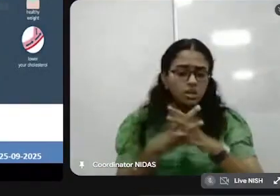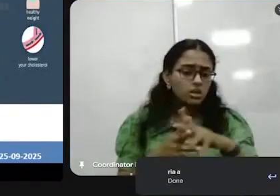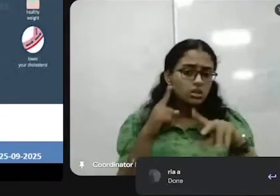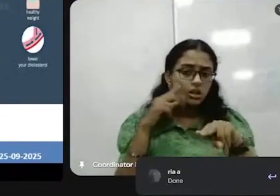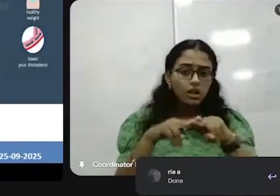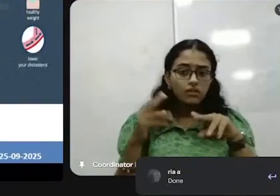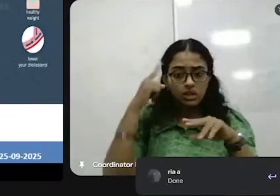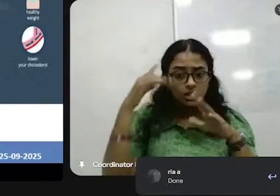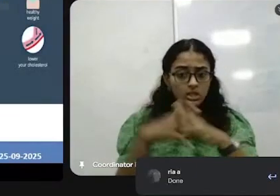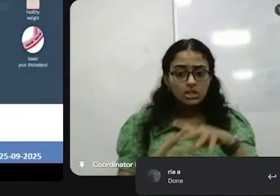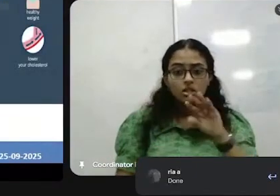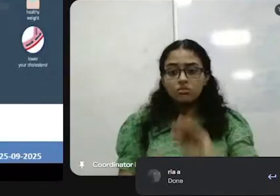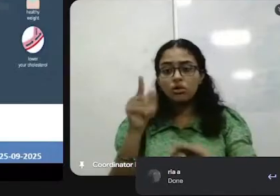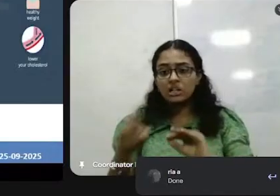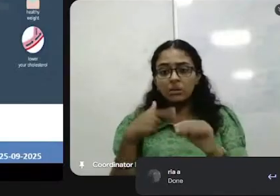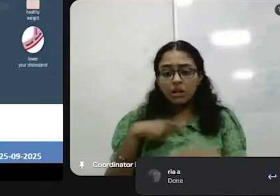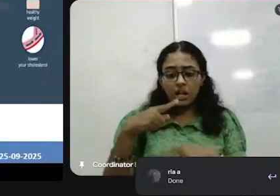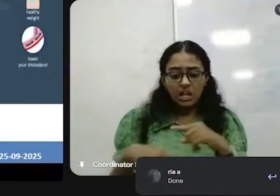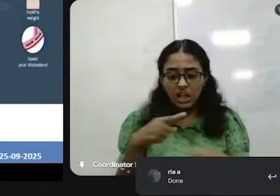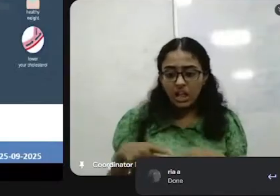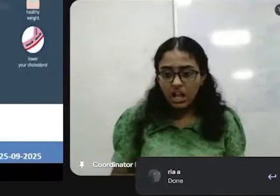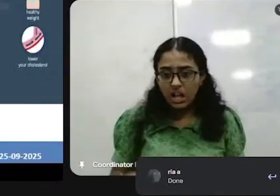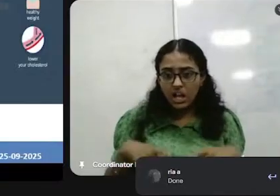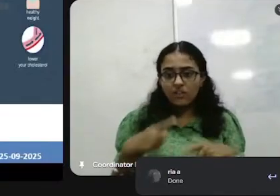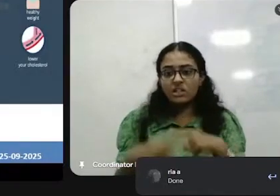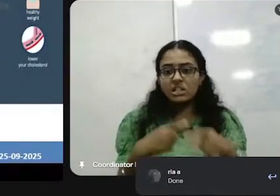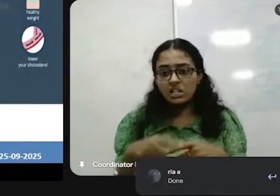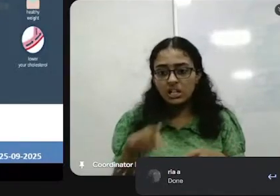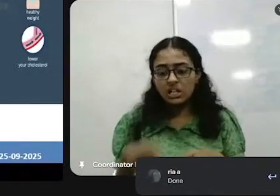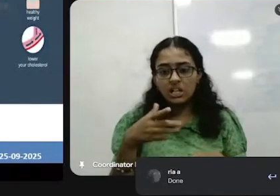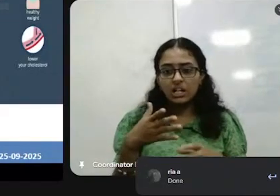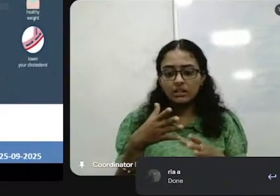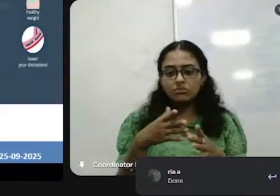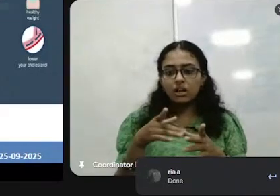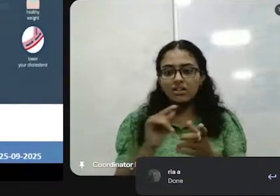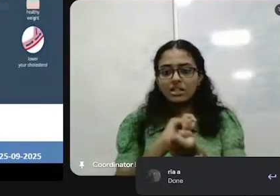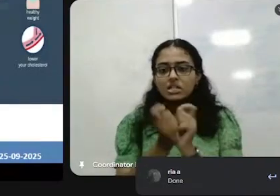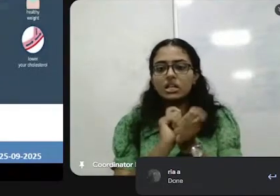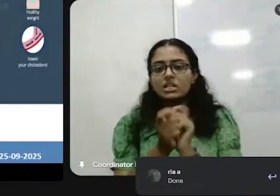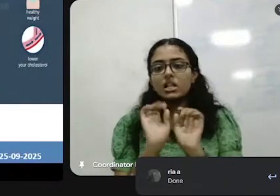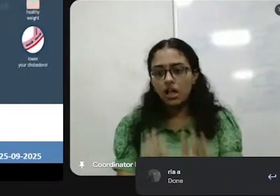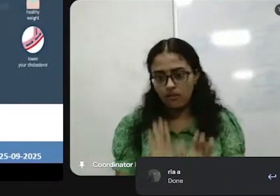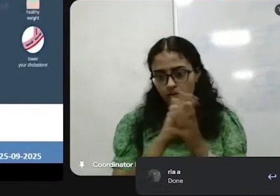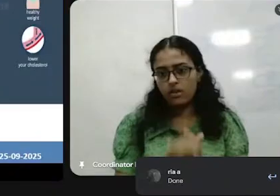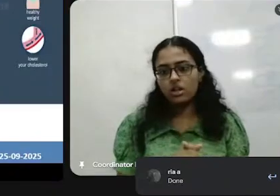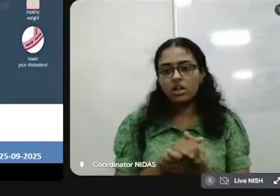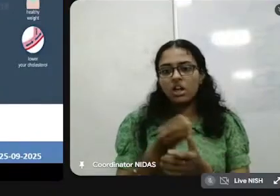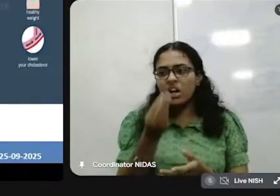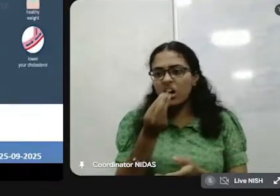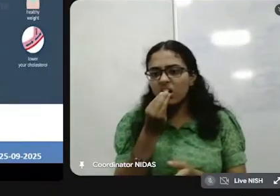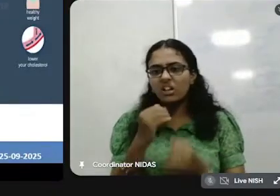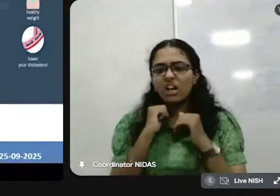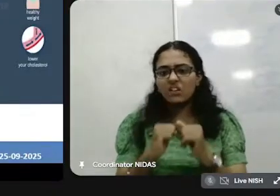നമ്മുടെ ജീവിത ശൈലിയുടെ ശീലങ്ങൾ മാറും. നമ്മൾ പുകവലിയിലോട്ട് പോകും, മദ്യപാനം ഉപേക്ഷിക്കും, ആവശ്യമില്ലാത്ത രീതിയിൽ ഭക്ഷണം കഴിക്കാൻ